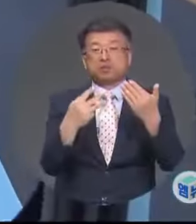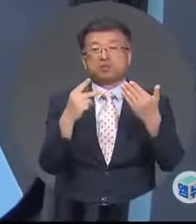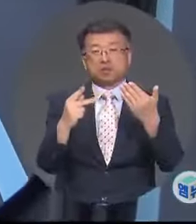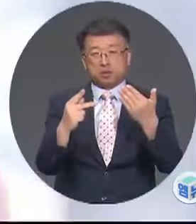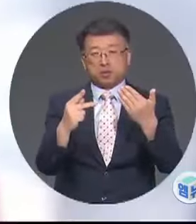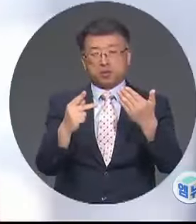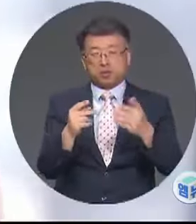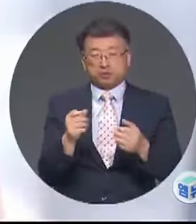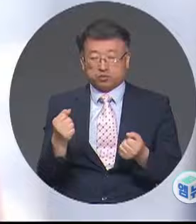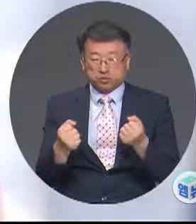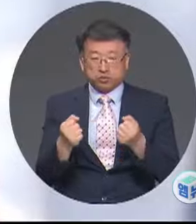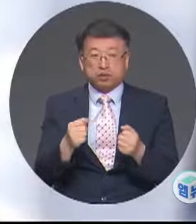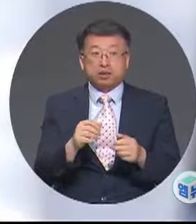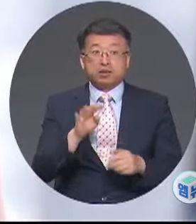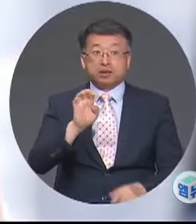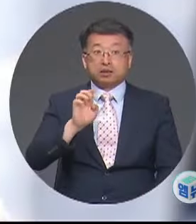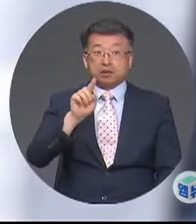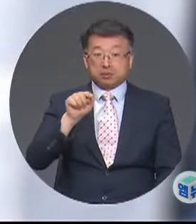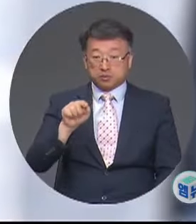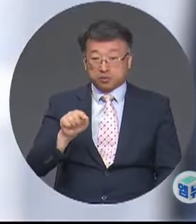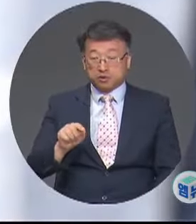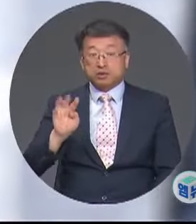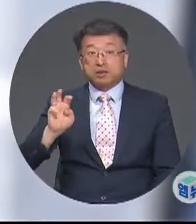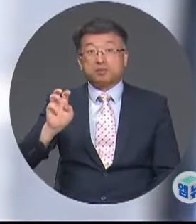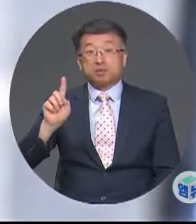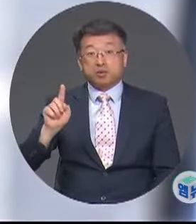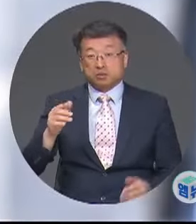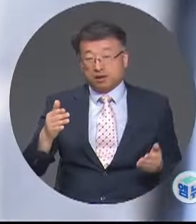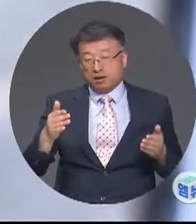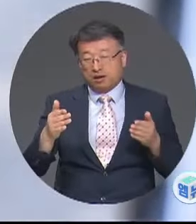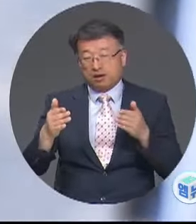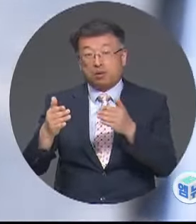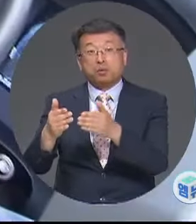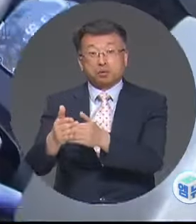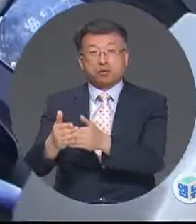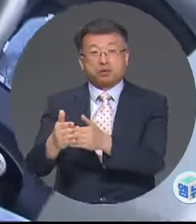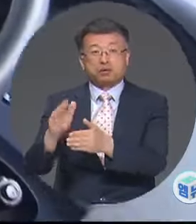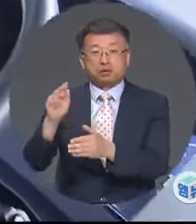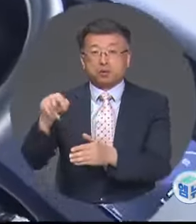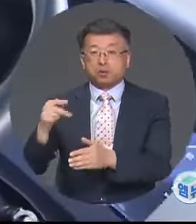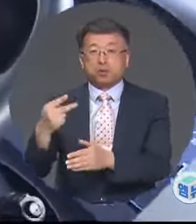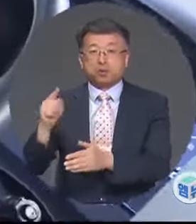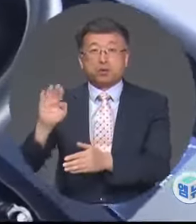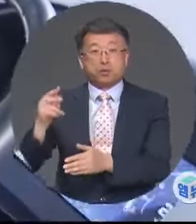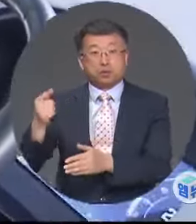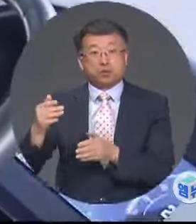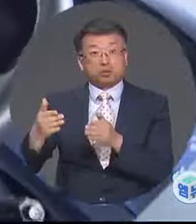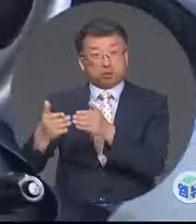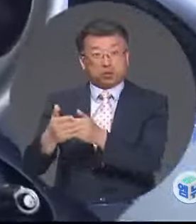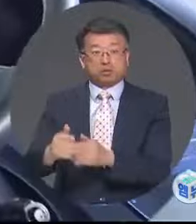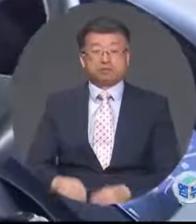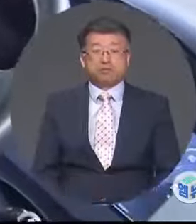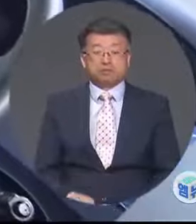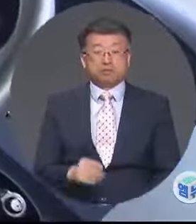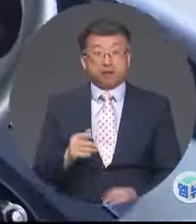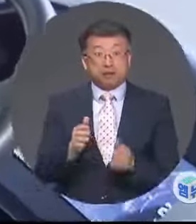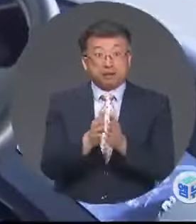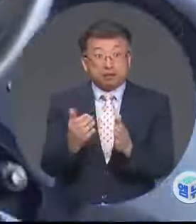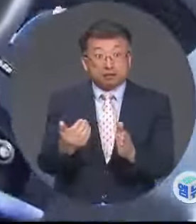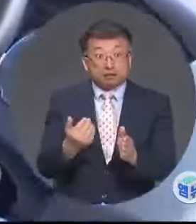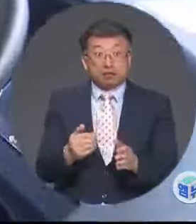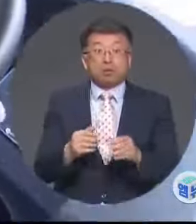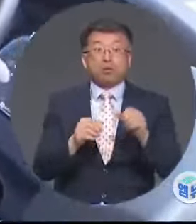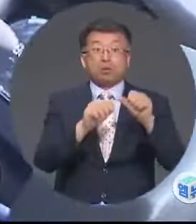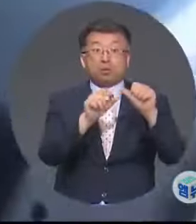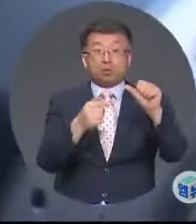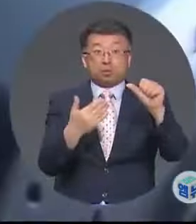버스는 41분 31초 만에 소답동 정류장에 도착했습니다. SBRT가 개통되기 일주일 전인 5월